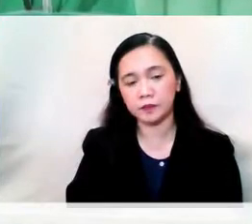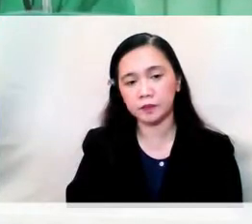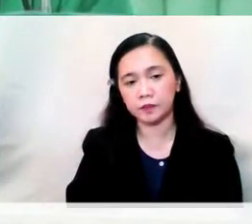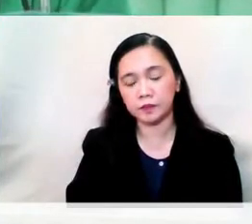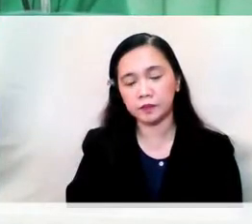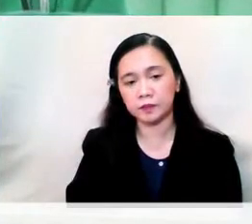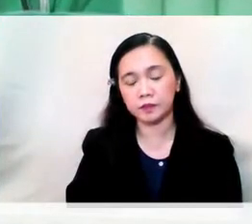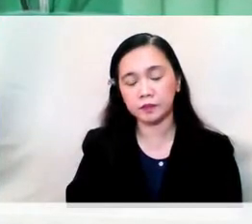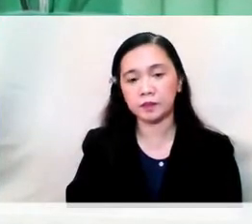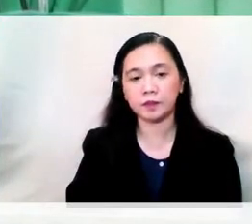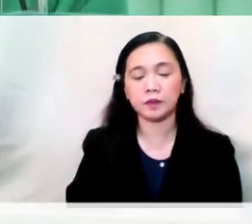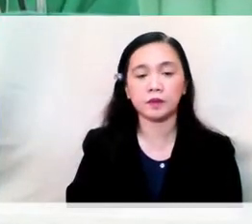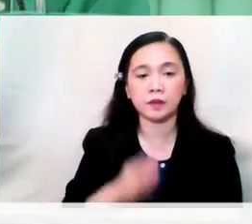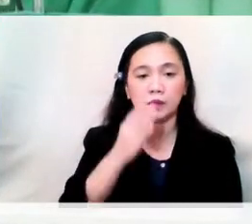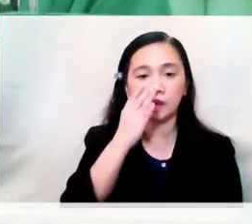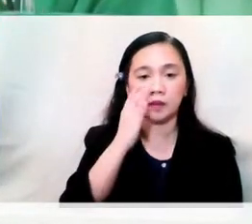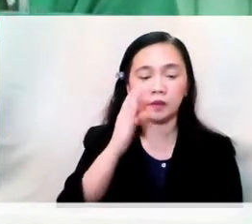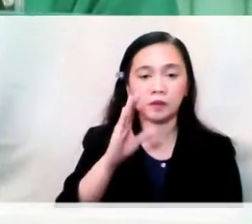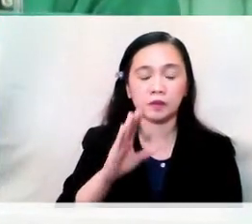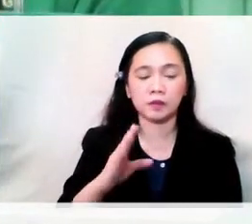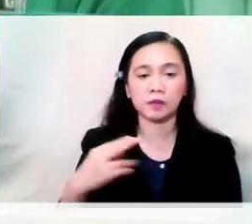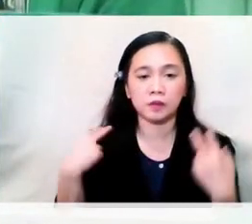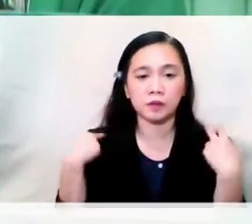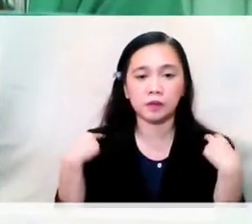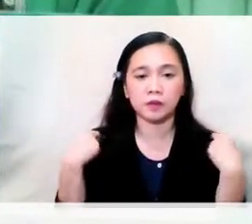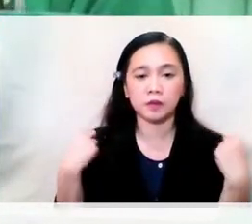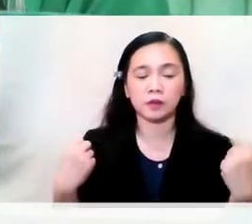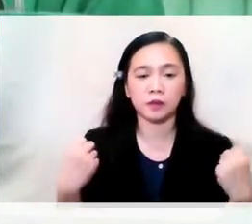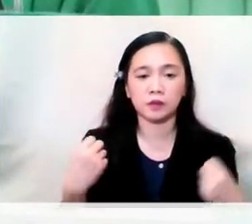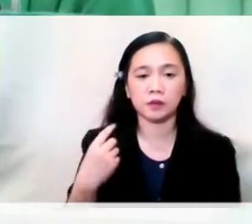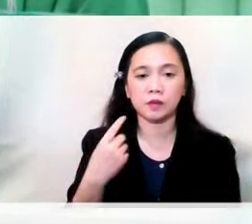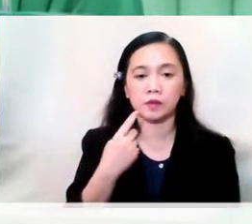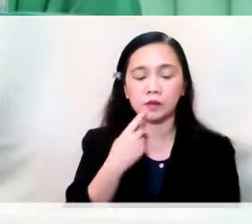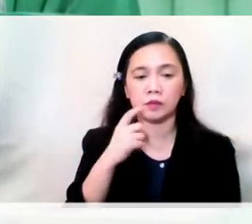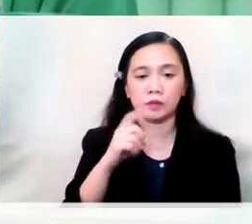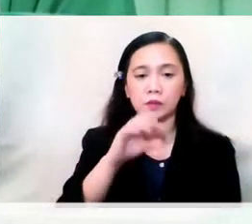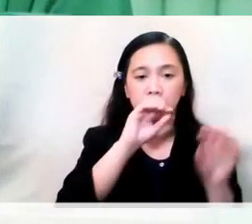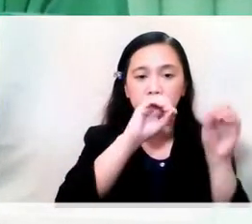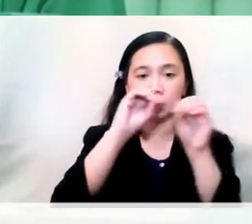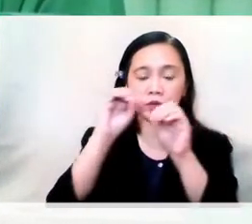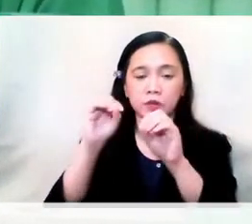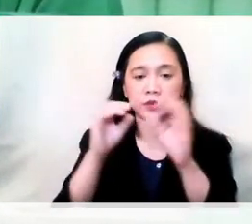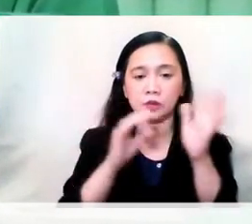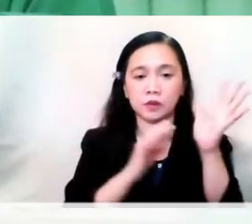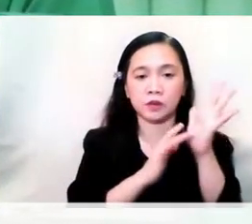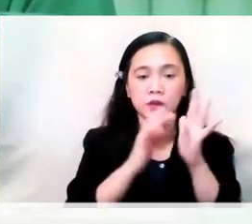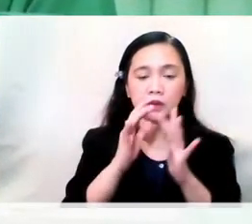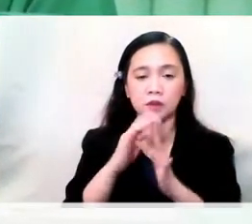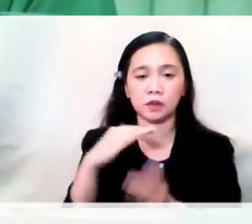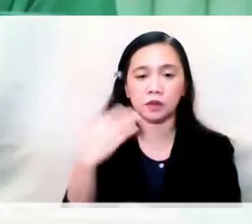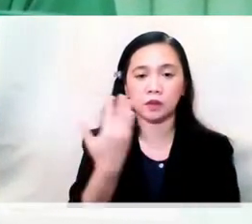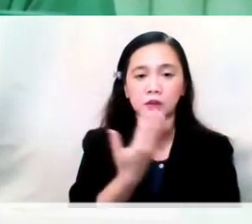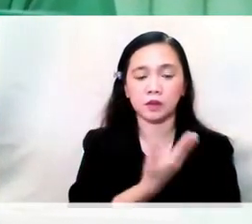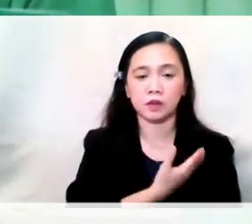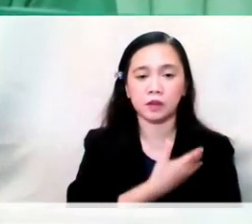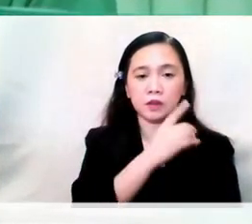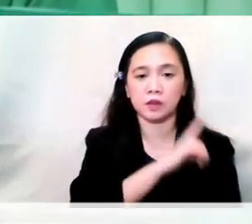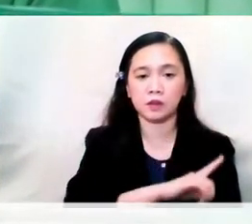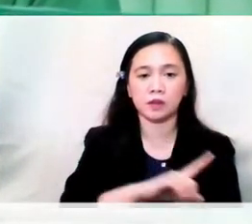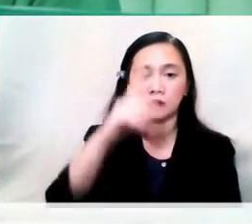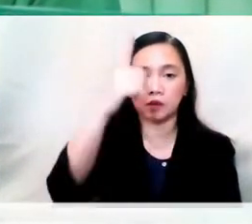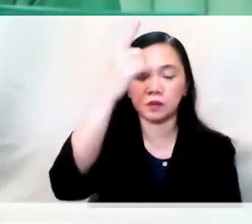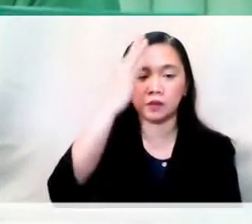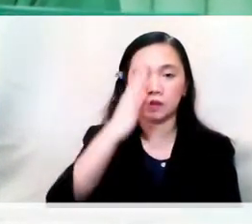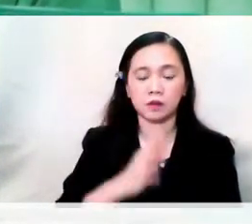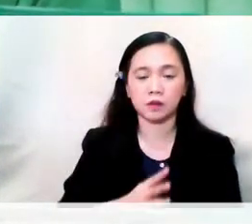sa tagubili ng managagaling na utos at turo ni Jesus na Panginoon natin at Diyos, ipahayag natin